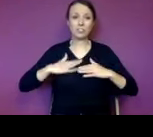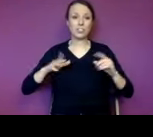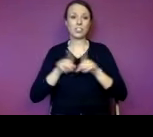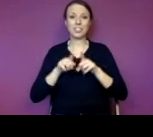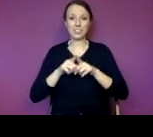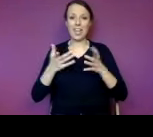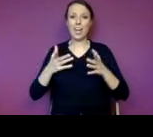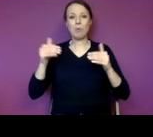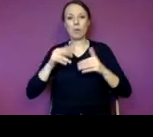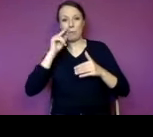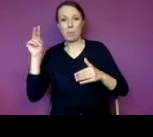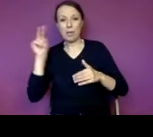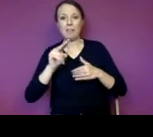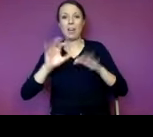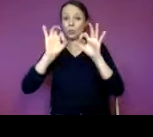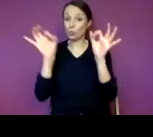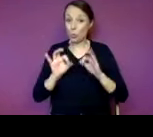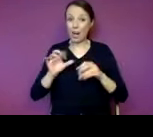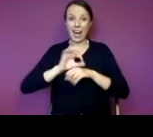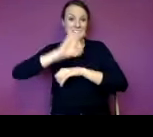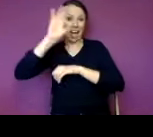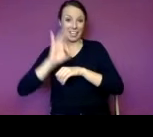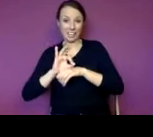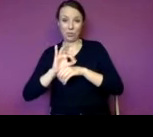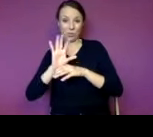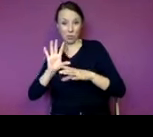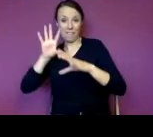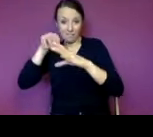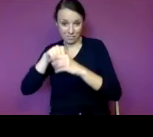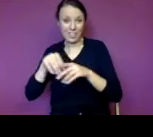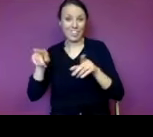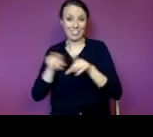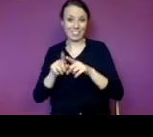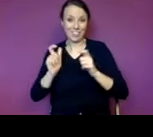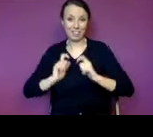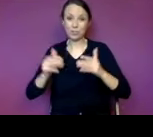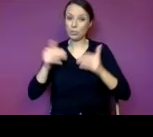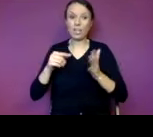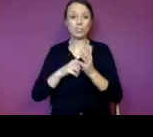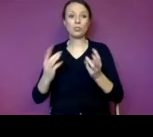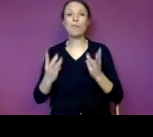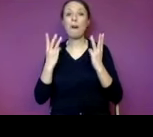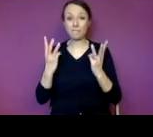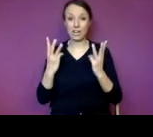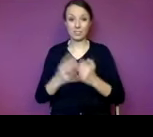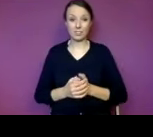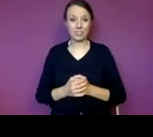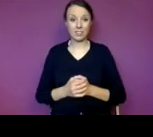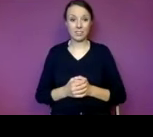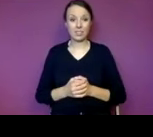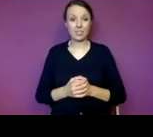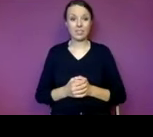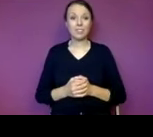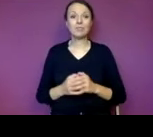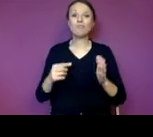architektury też w pewnym stopniu. I to jest niezwykle istotne. No, jak w sumie o tym samym, takie mam przemyślenia, jak o tym